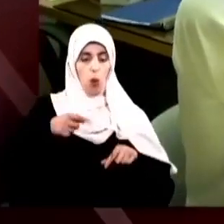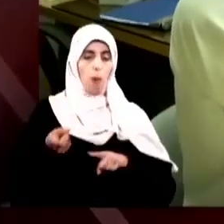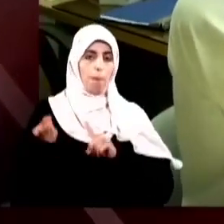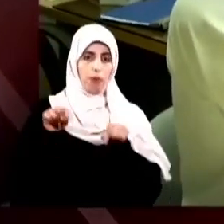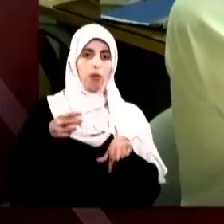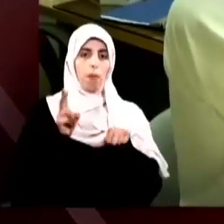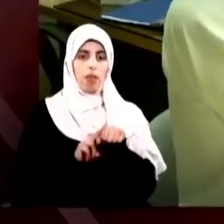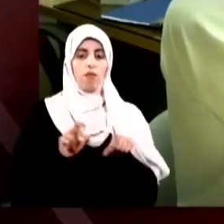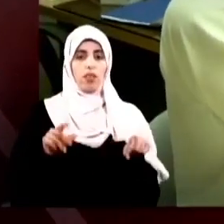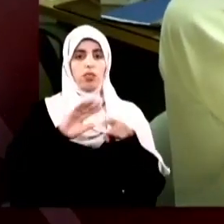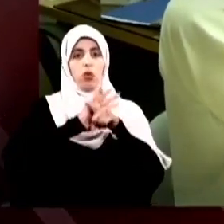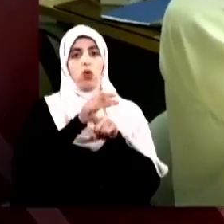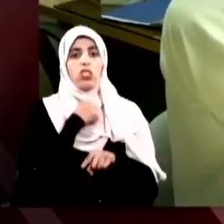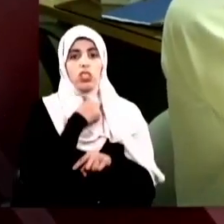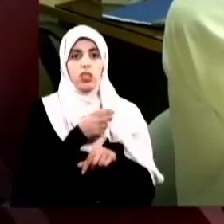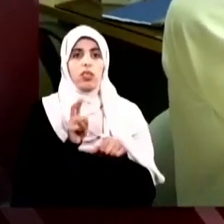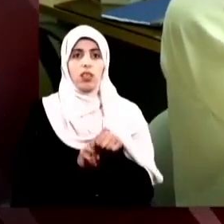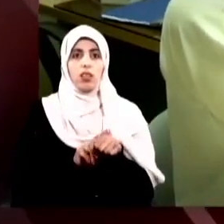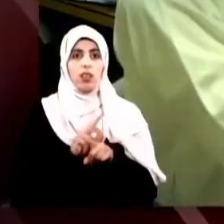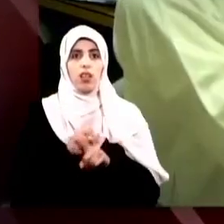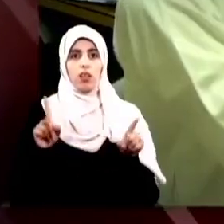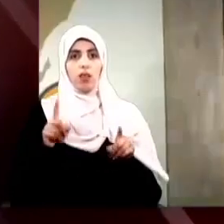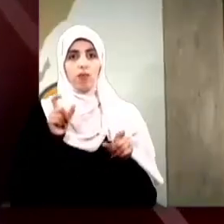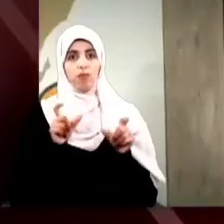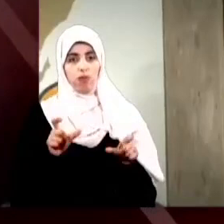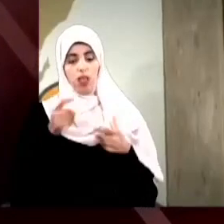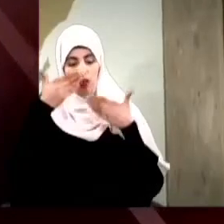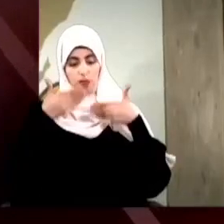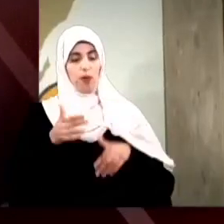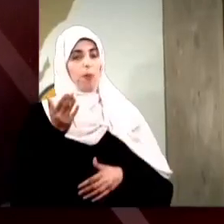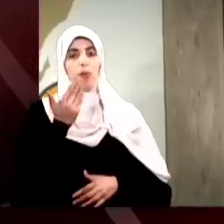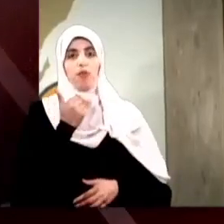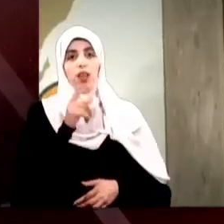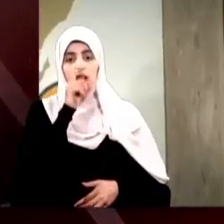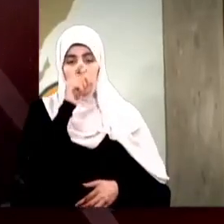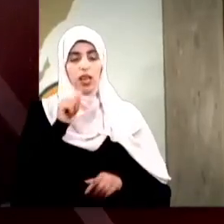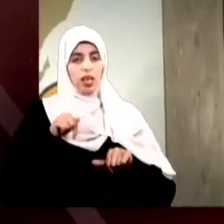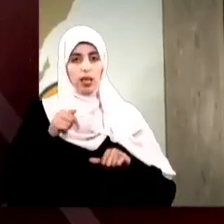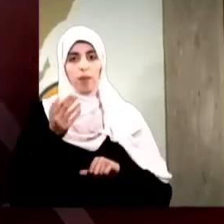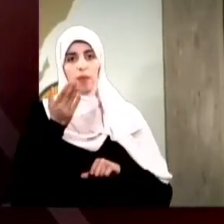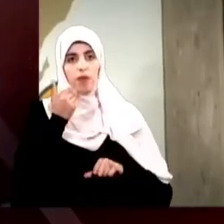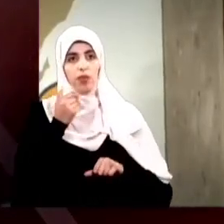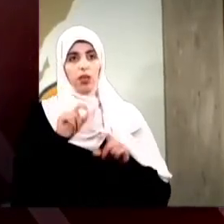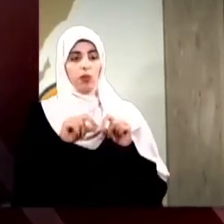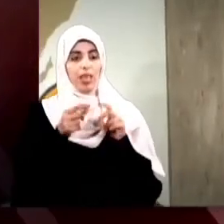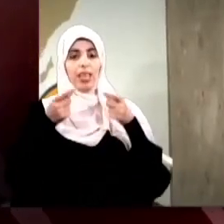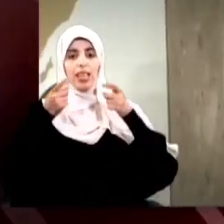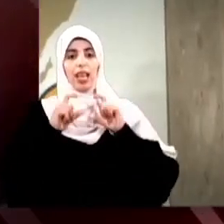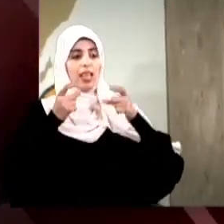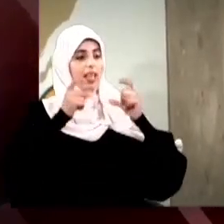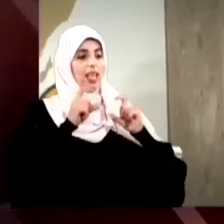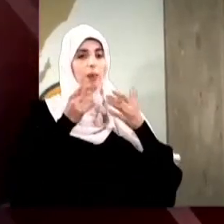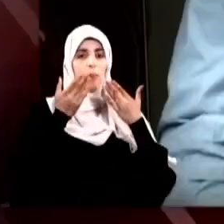بفيروس كوفيد-19، بمعنى أنه لا يوفر تلك الحماية. ولكن إلى الآن لا توجد لنا أدلة، لدينا